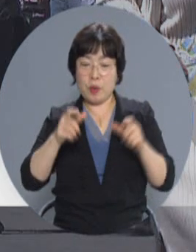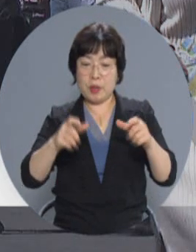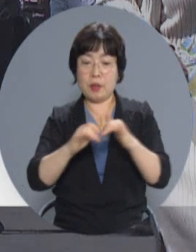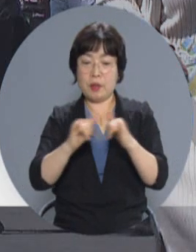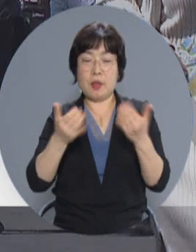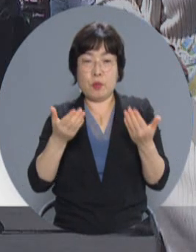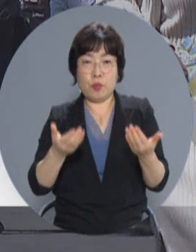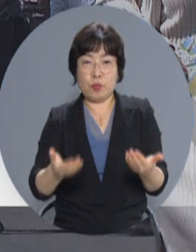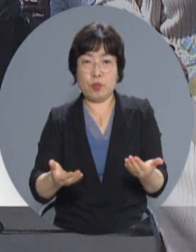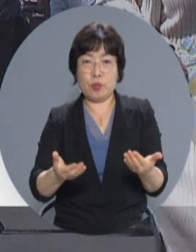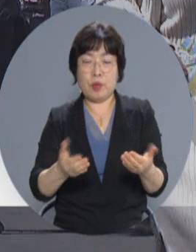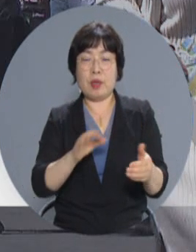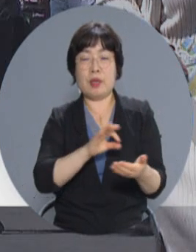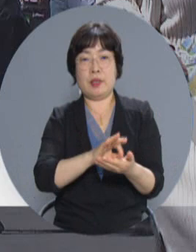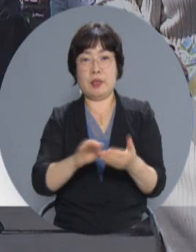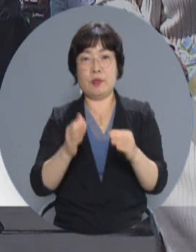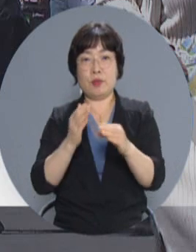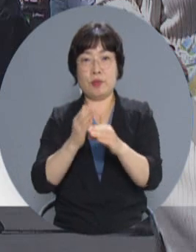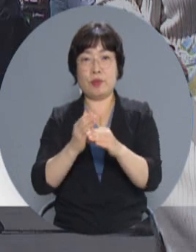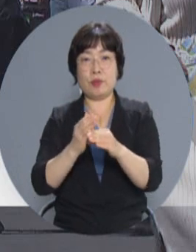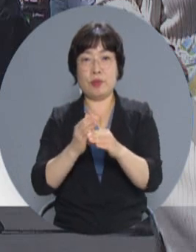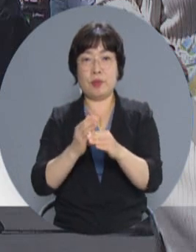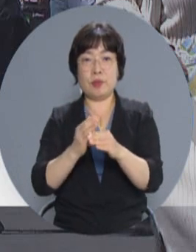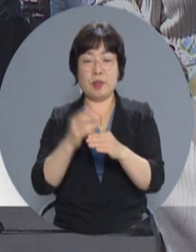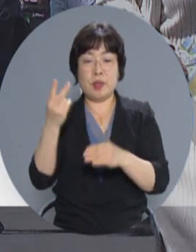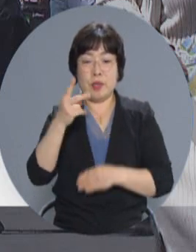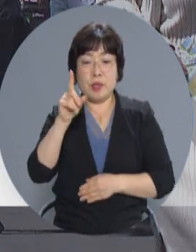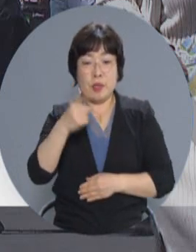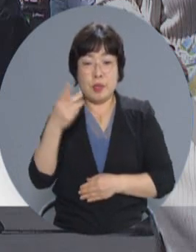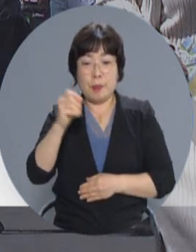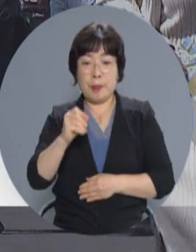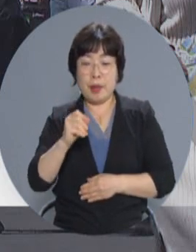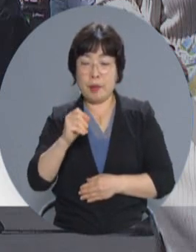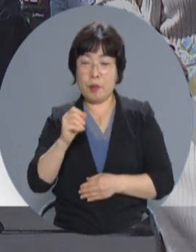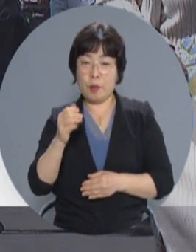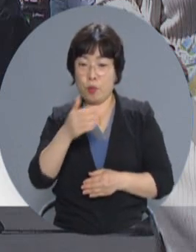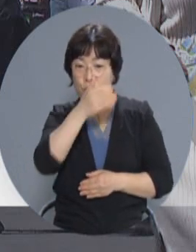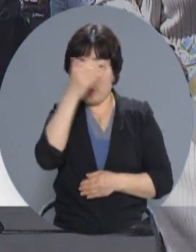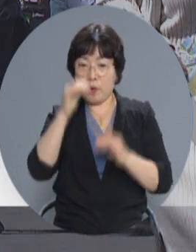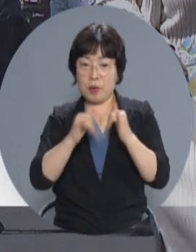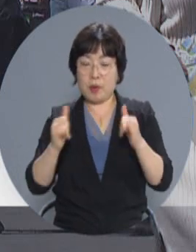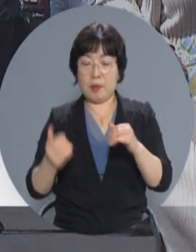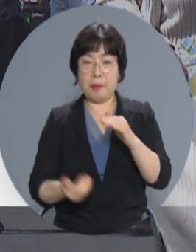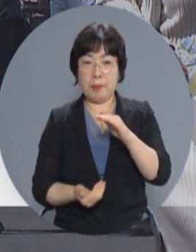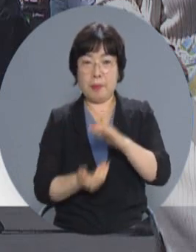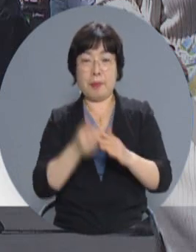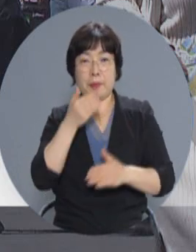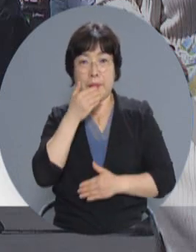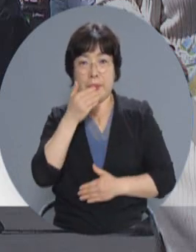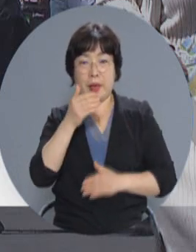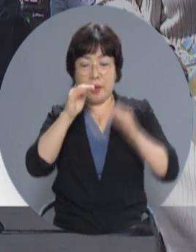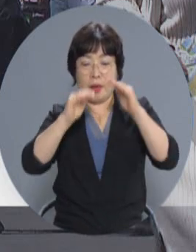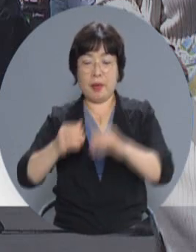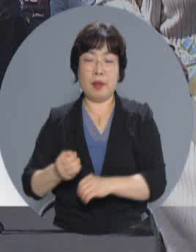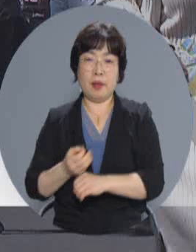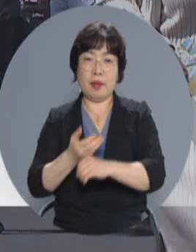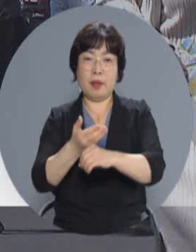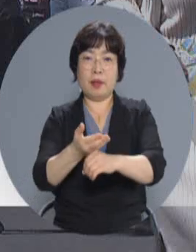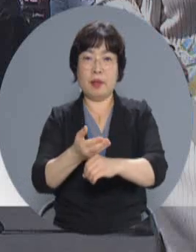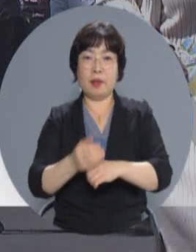휴식 공간으로도 활용되고 있는데요. 천만 관람객 유치도 가능하다는 전망이 나오고 있습니다. 강서영